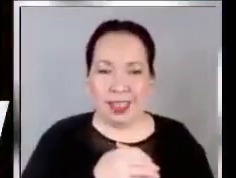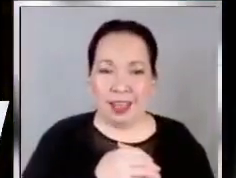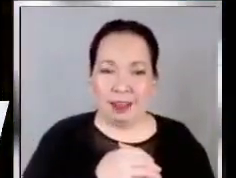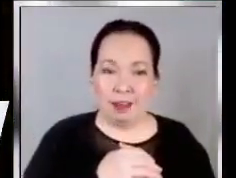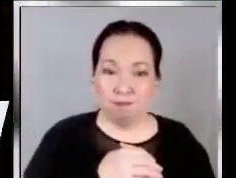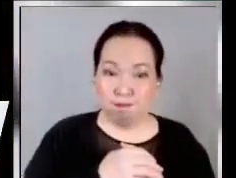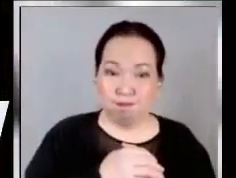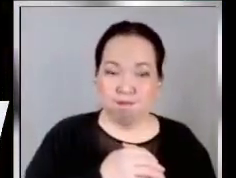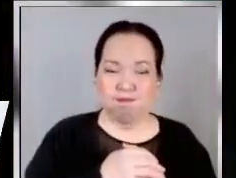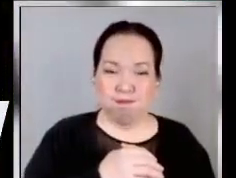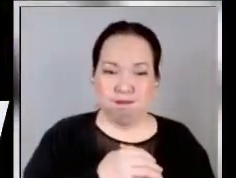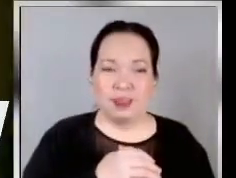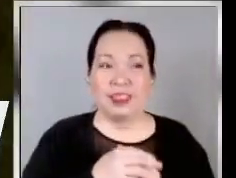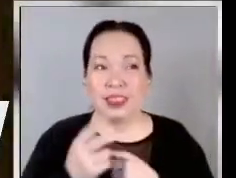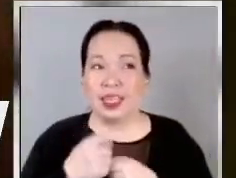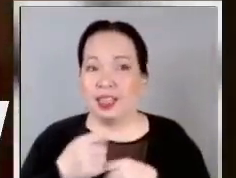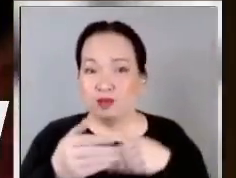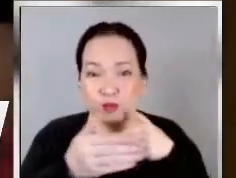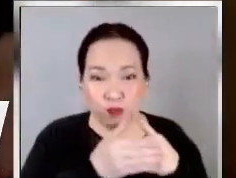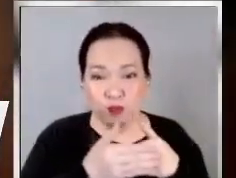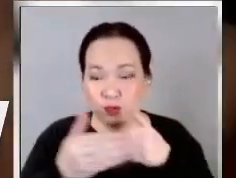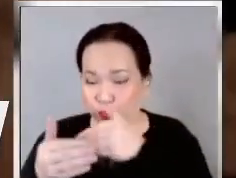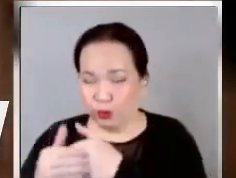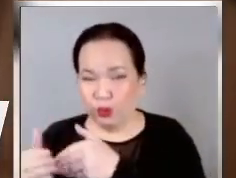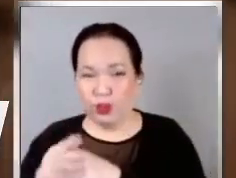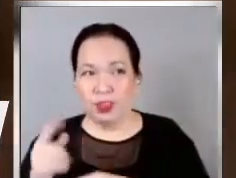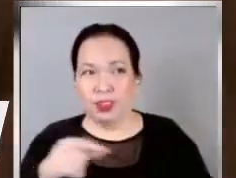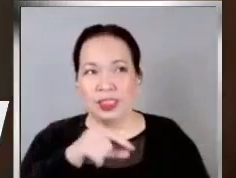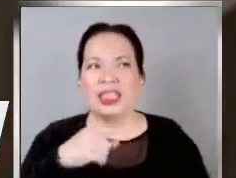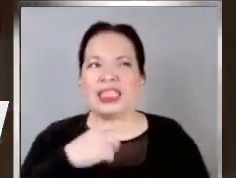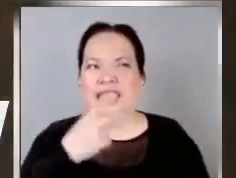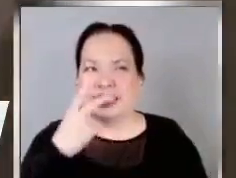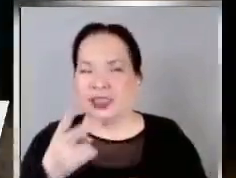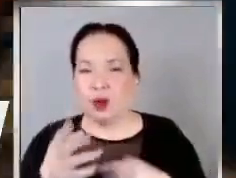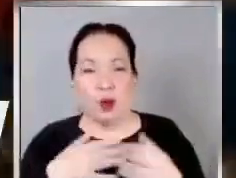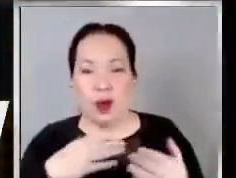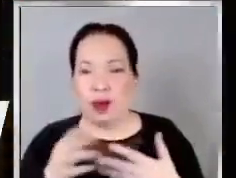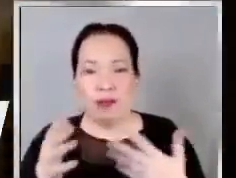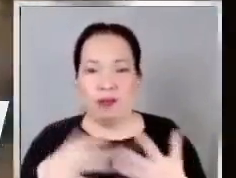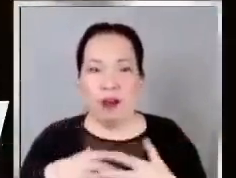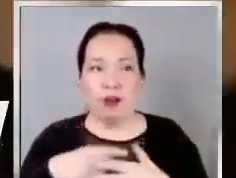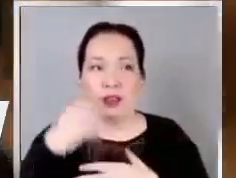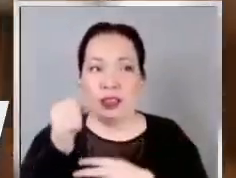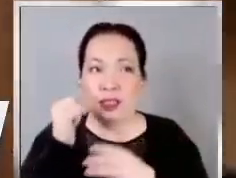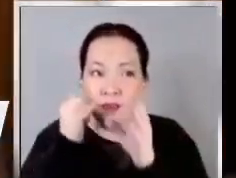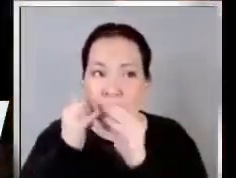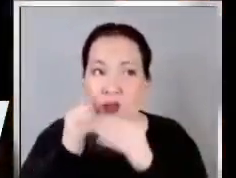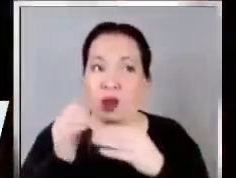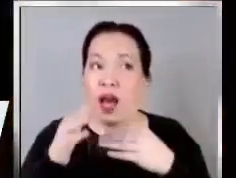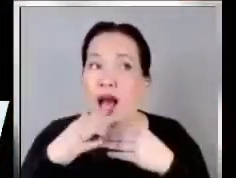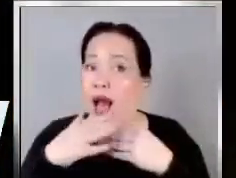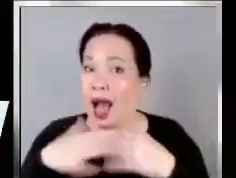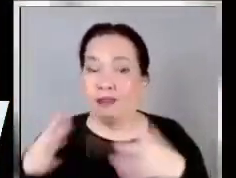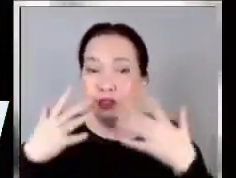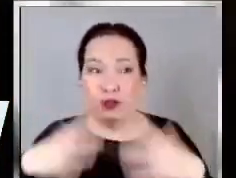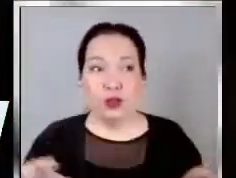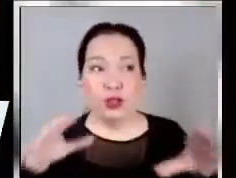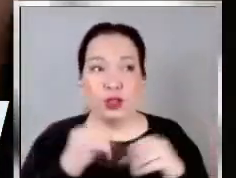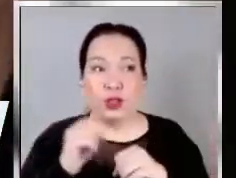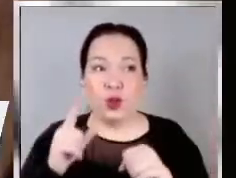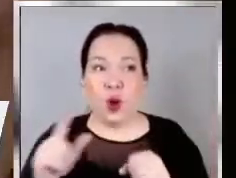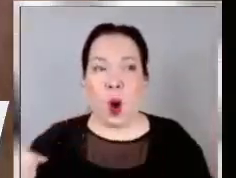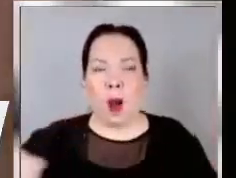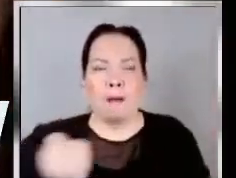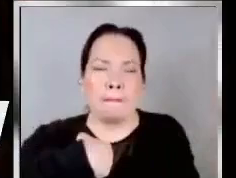Ang closeness na yan, kitang-kita off-cam. Kahit pa nga tapos na ang taping, everyone is so gigil kay Little